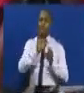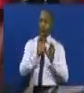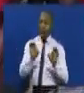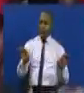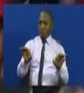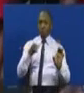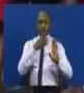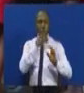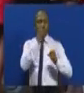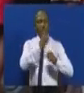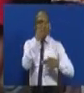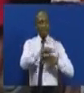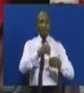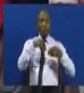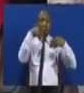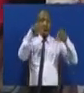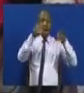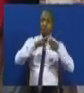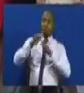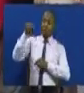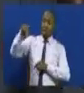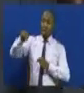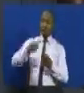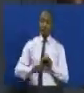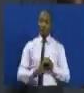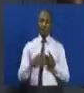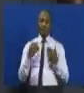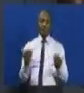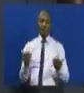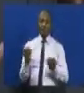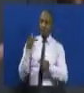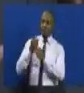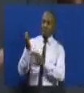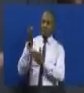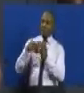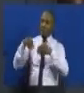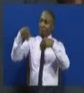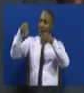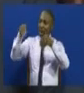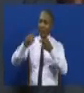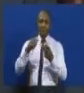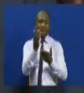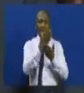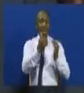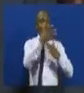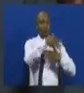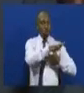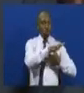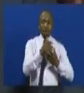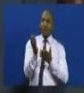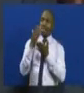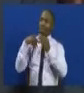na wafanyabiashara wa mnada. Ili tuwe na sehemu moja kufanya mnada na sehemu za mauzo, kwa sababu hata sehemu za minada